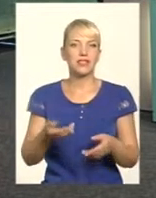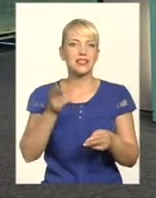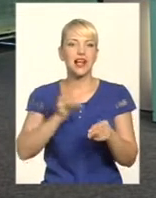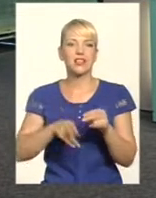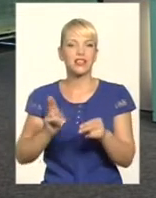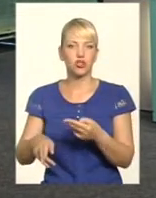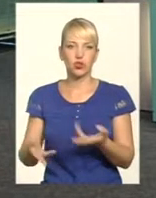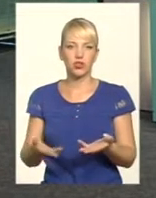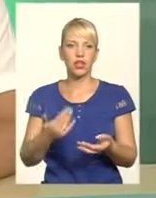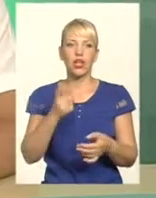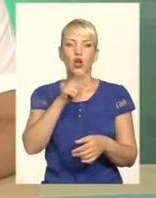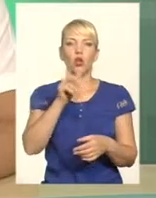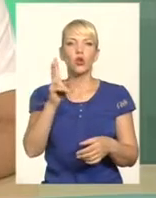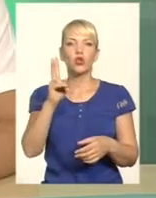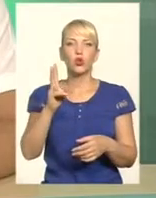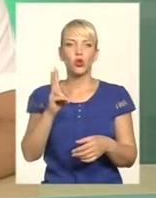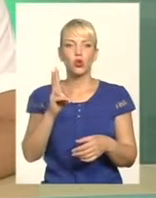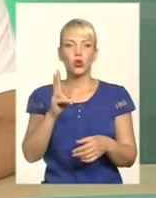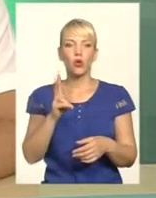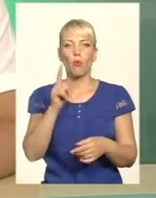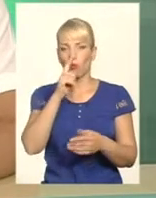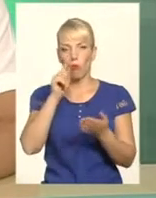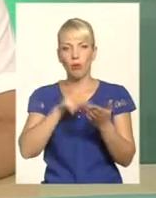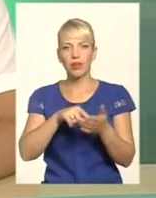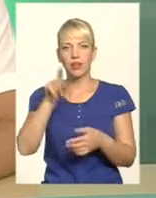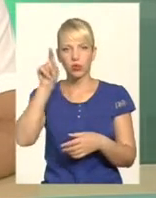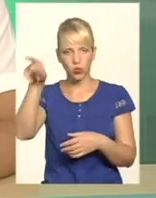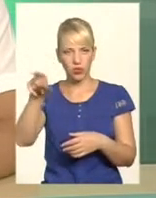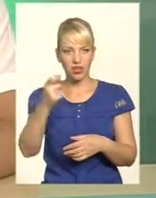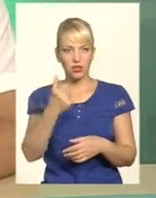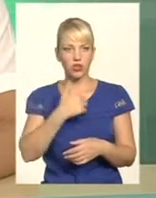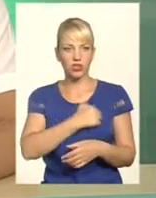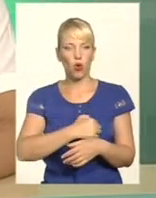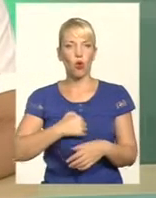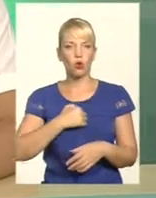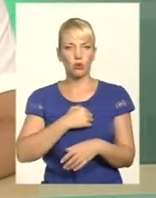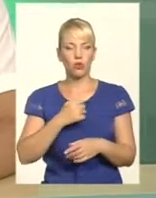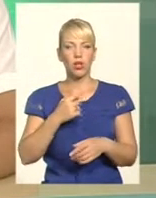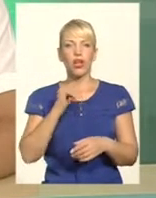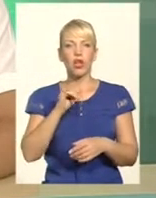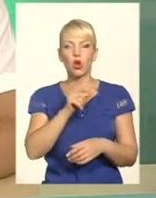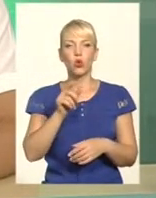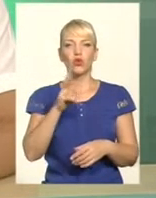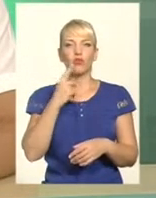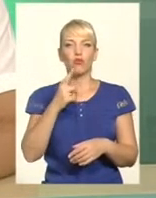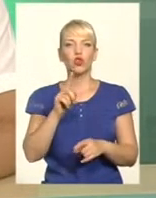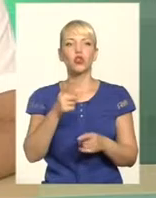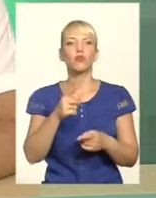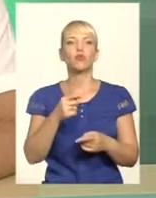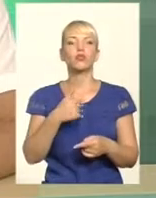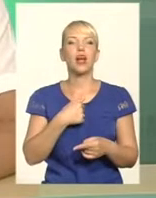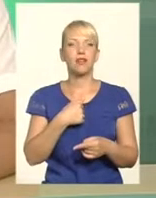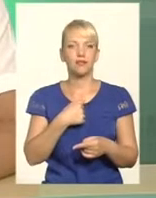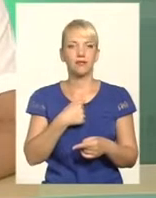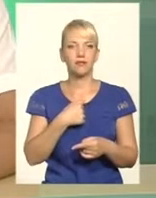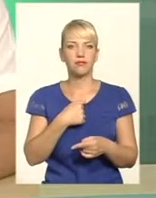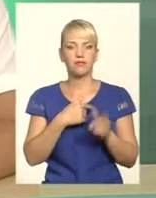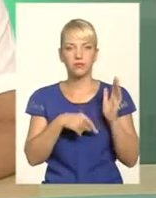несуть якусь з собою чуть-чуть озлобленість і чуть-чуть задають запитання, чому я. І люди, які будували свої плани, і для цих людей, можливо,